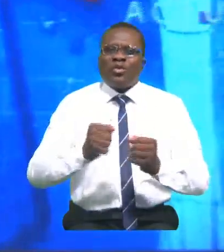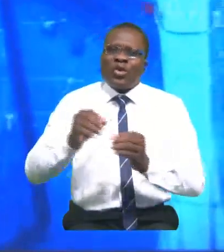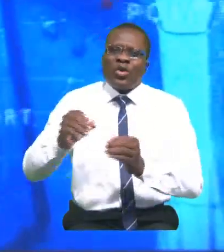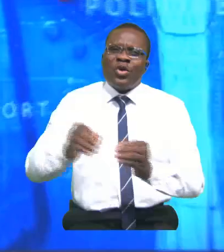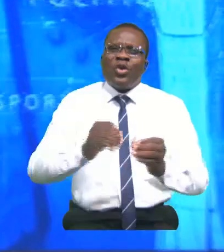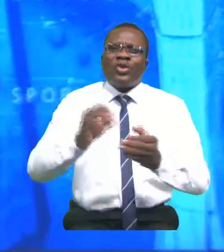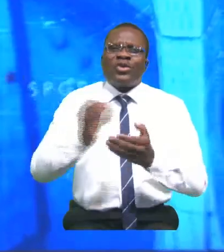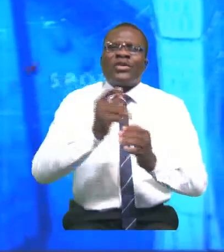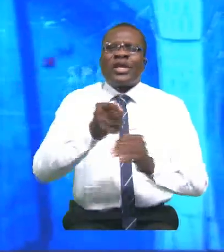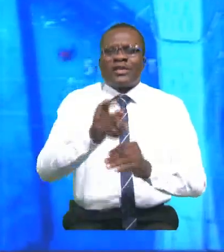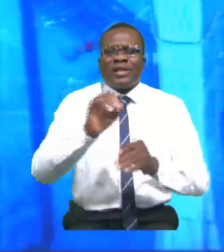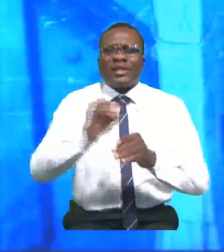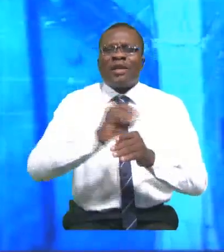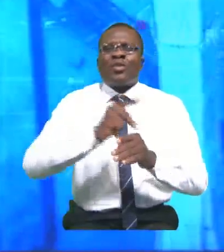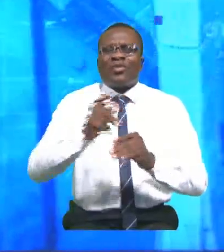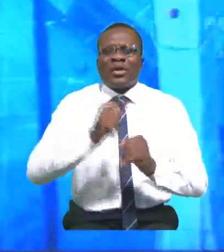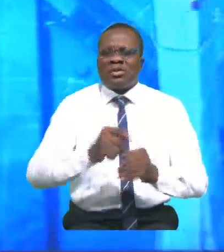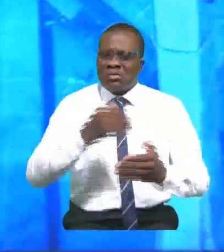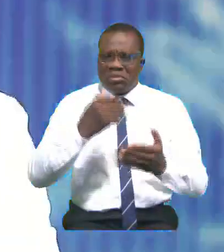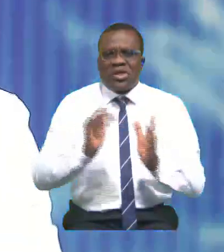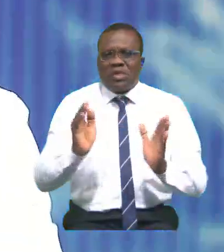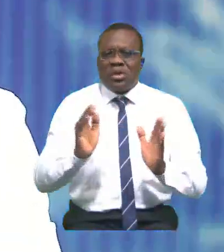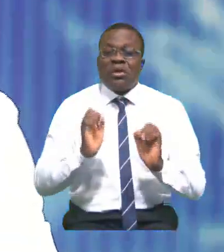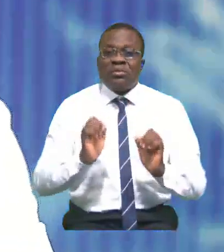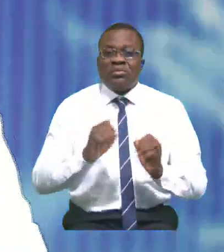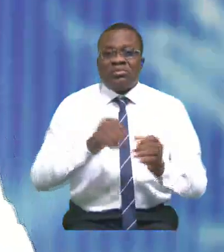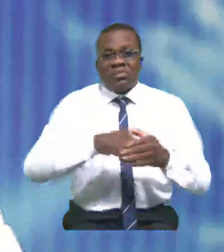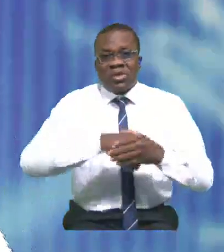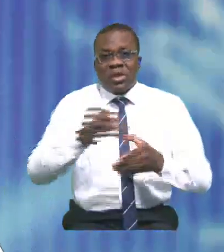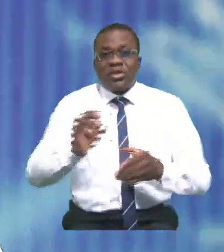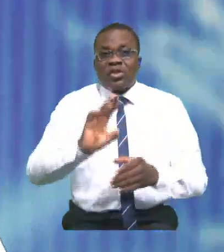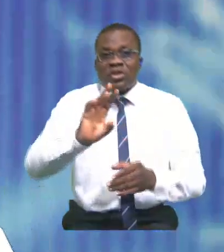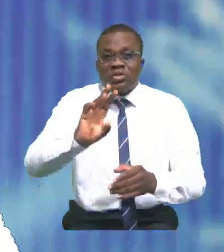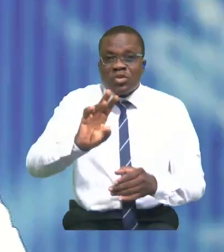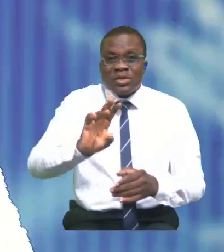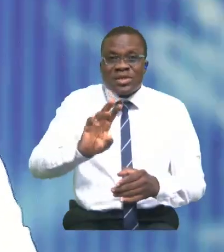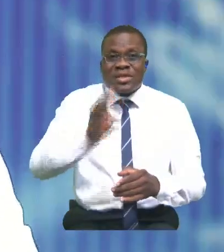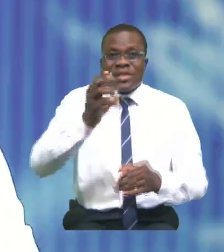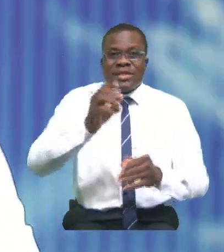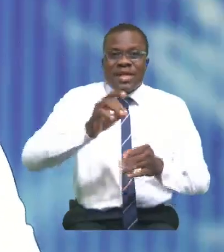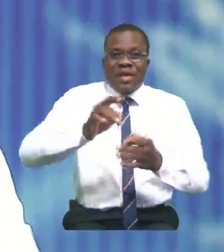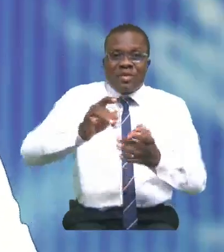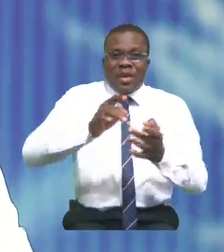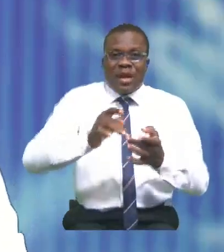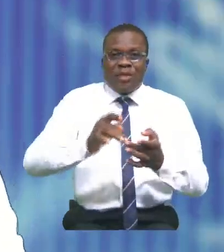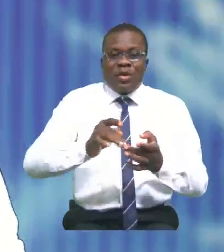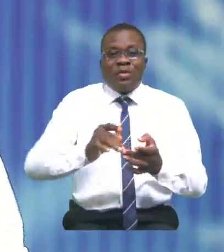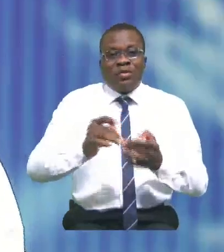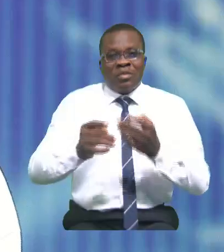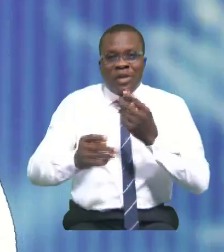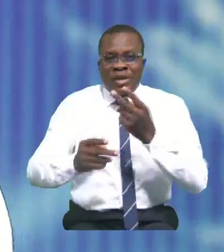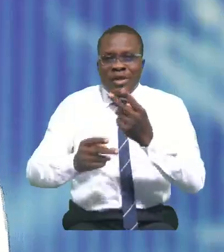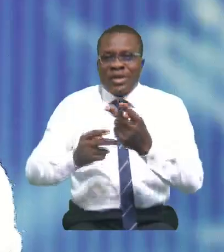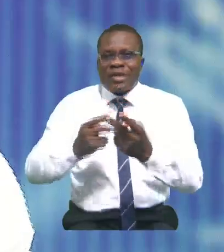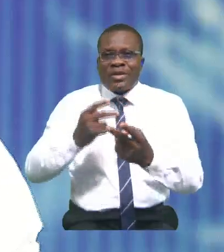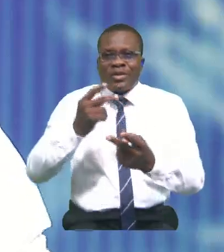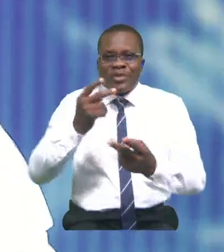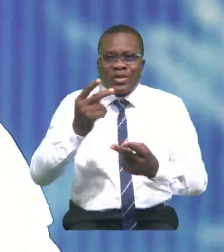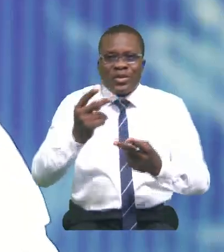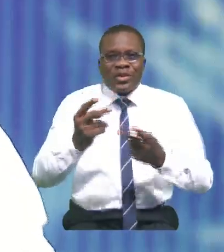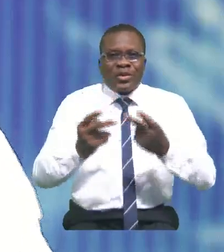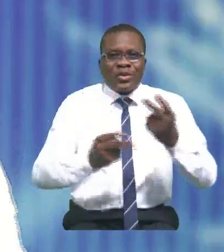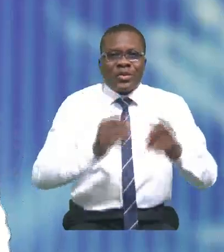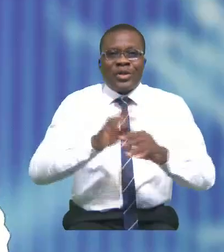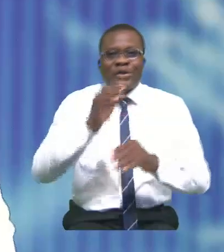Popa plutôt bien je viens de sortir mon 6e album studio et je suis en tourné je suis je suis au Bénin à